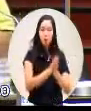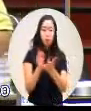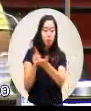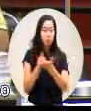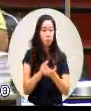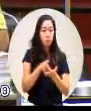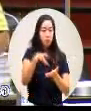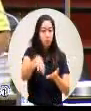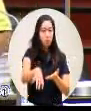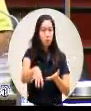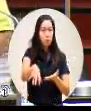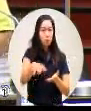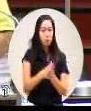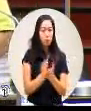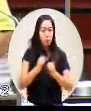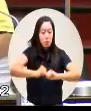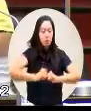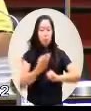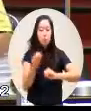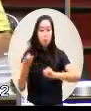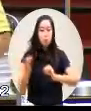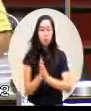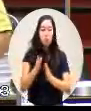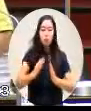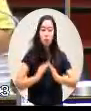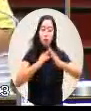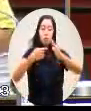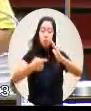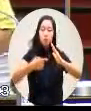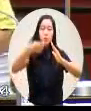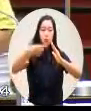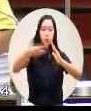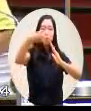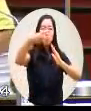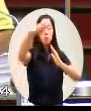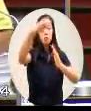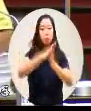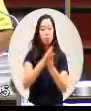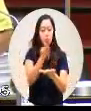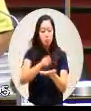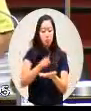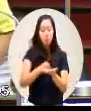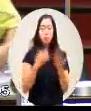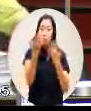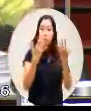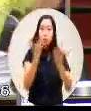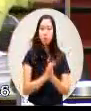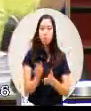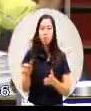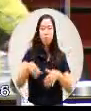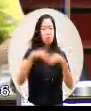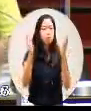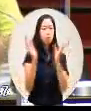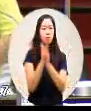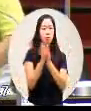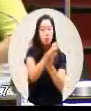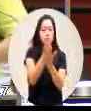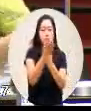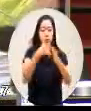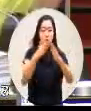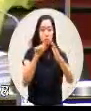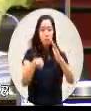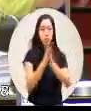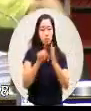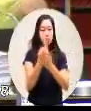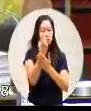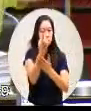所在是民政老化，好、哦、是照一楼二楼，啊，需要清楚啊。伊即摆做规个学校啊，只要